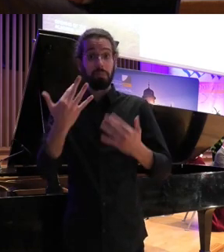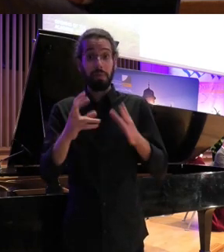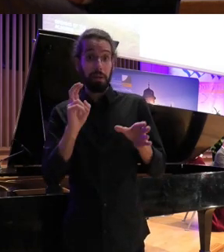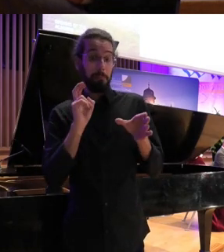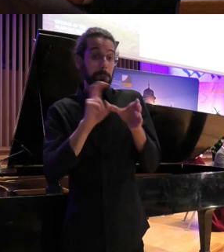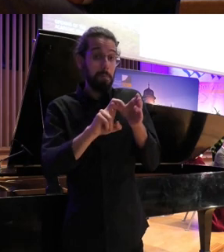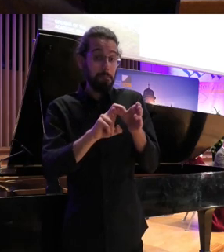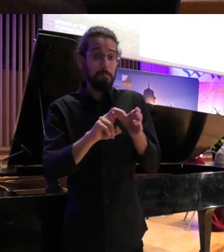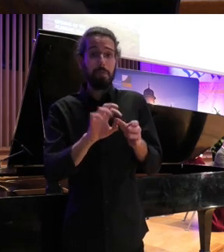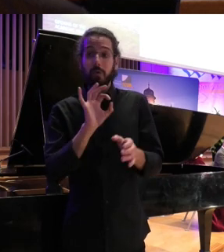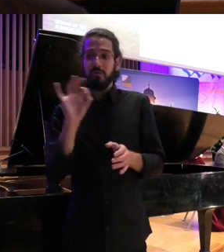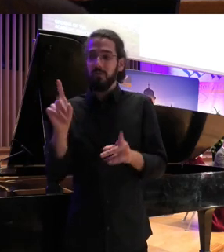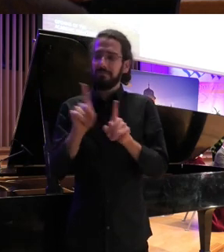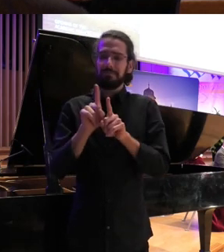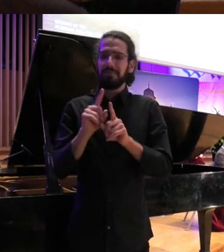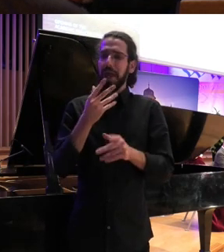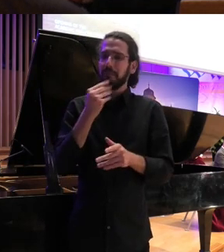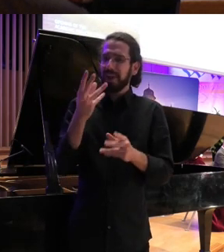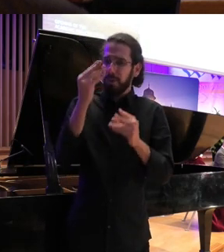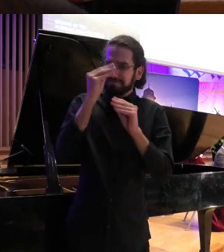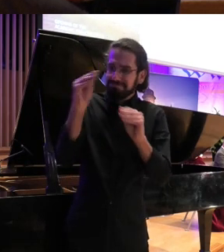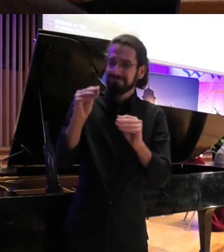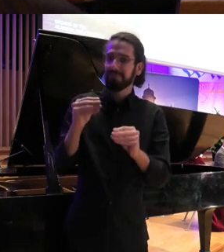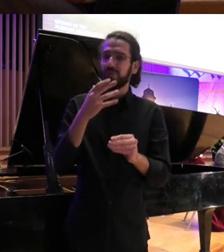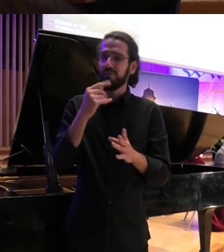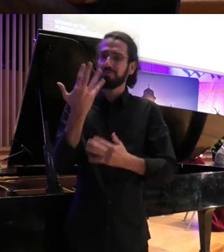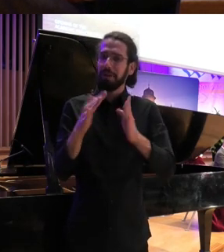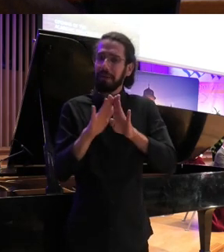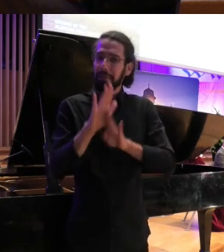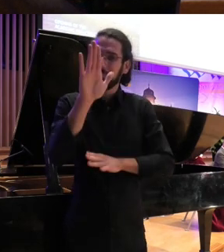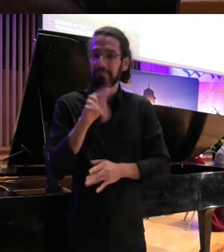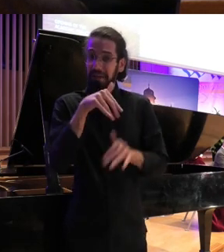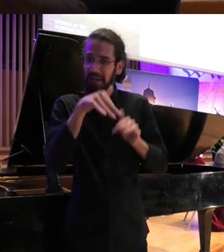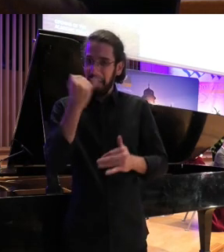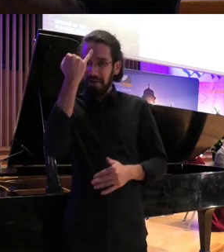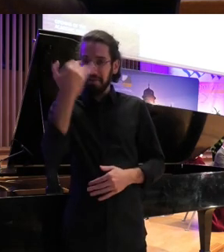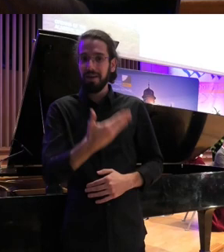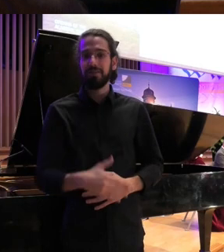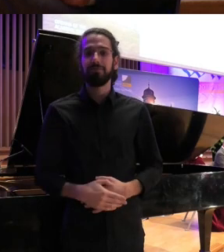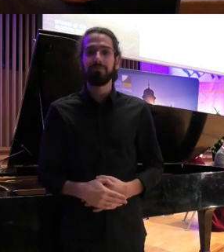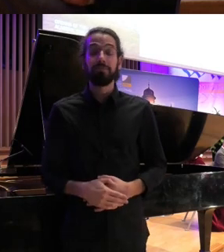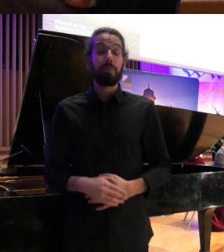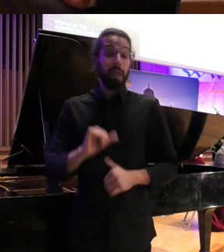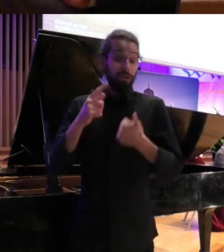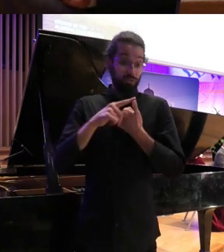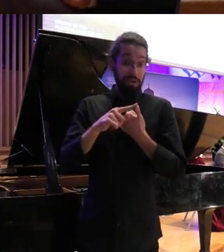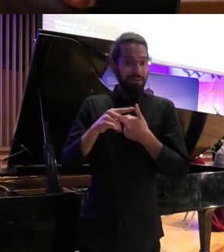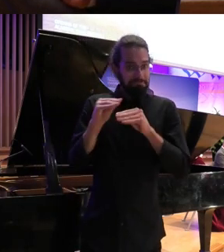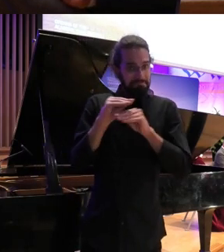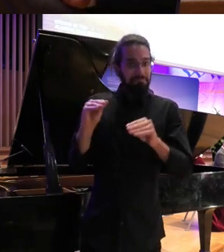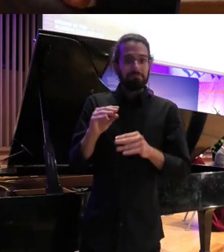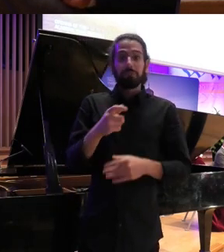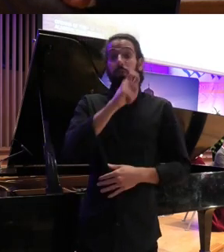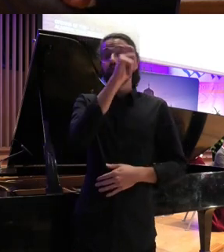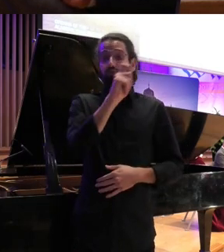geben für einen Tipp für die Karriere in der Mathematik? Haben Sie da was? Ja, also erstens würde ich Ihnen mitgeben, wie allen Studierenden, dass es